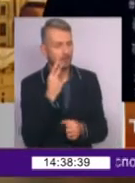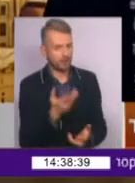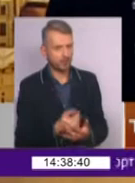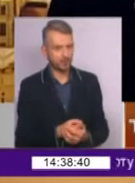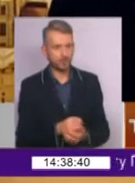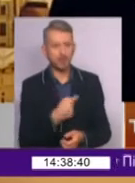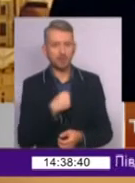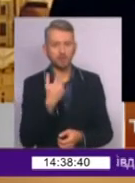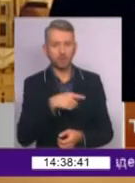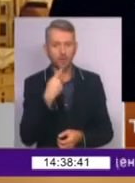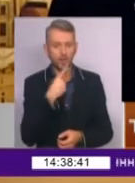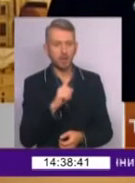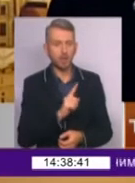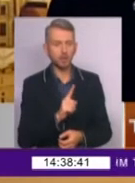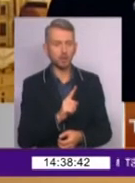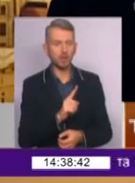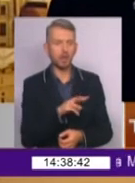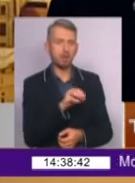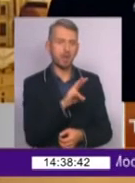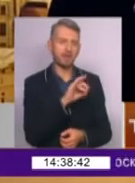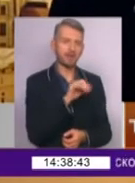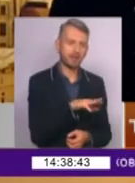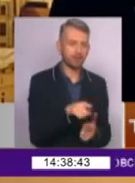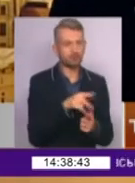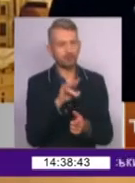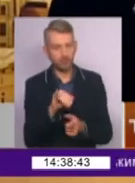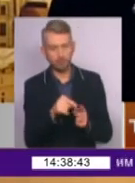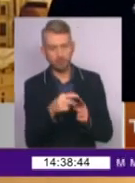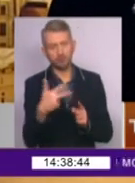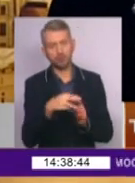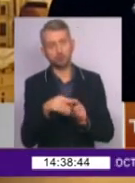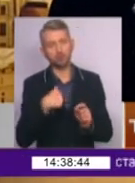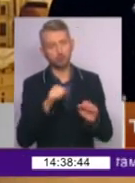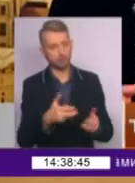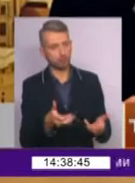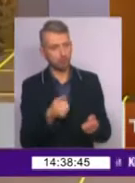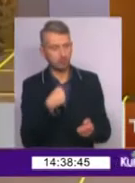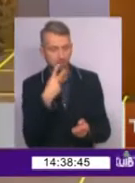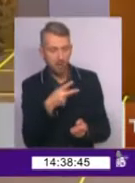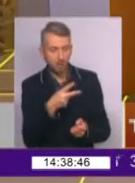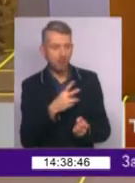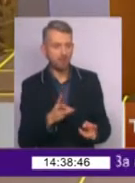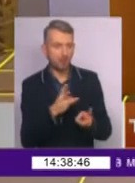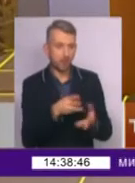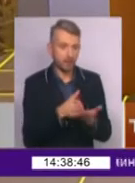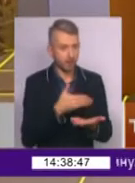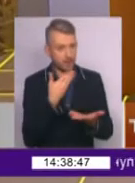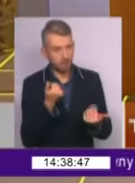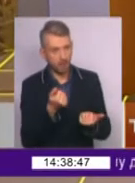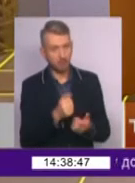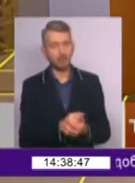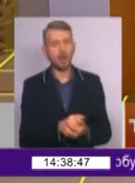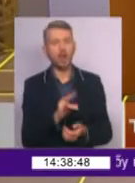Я говорила про те, що чи менінгіт, чи ні, ми отримаємо протягом 30 хвилин, тому що ми бачимо, чи є запалення, чи немає. А